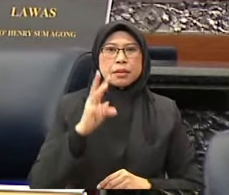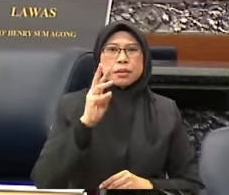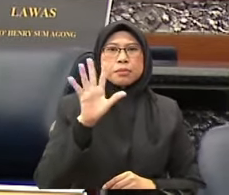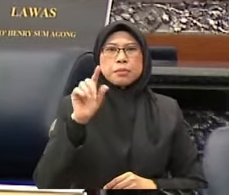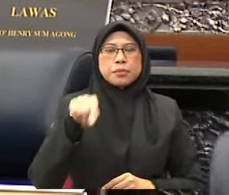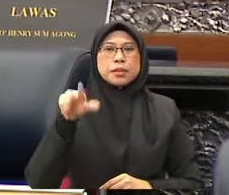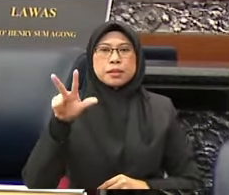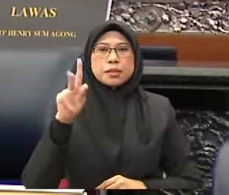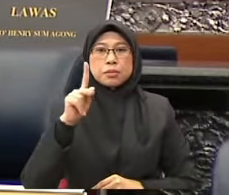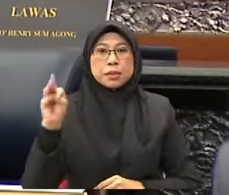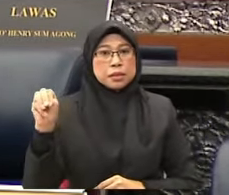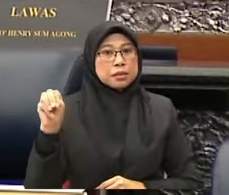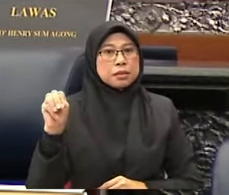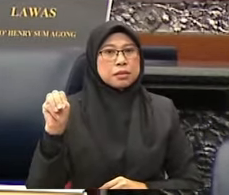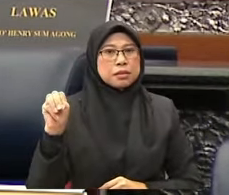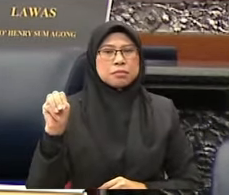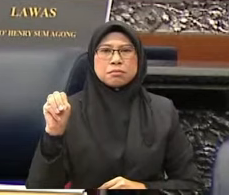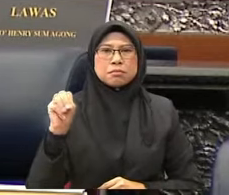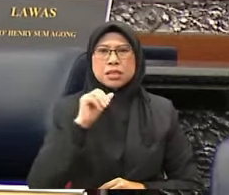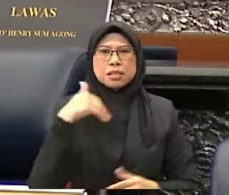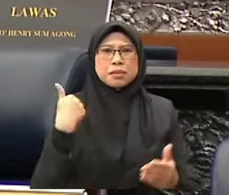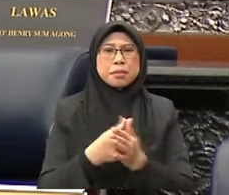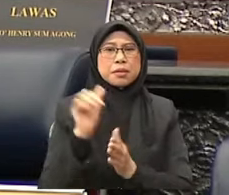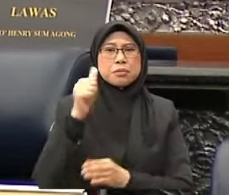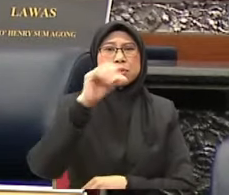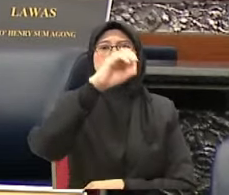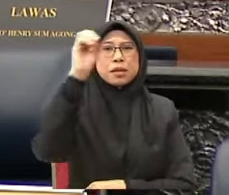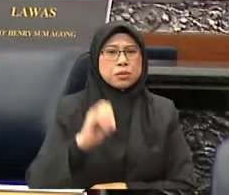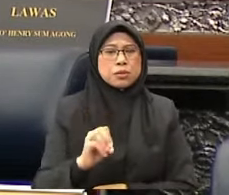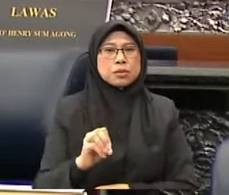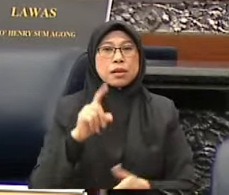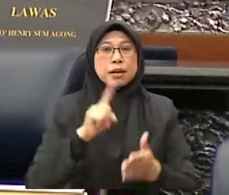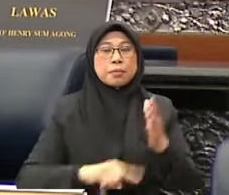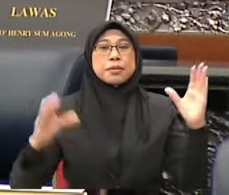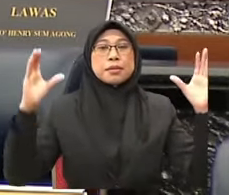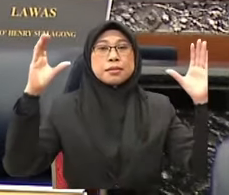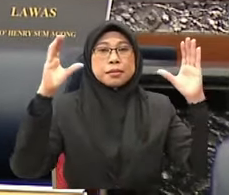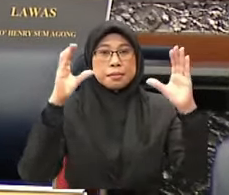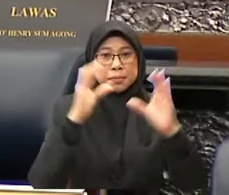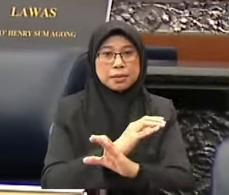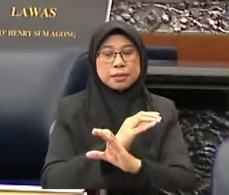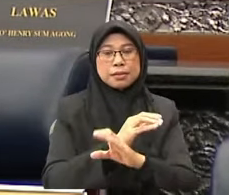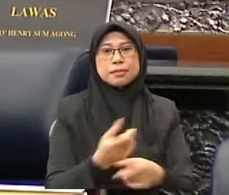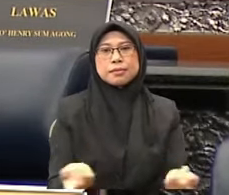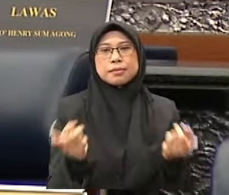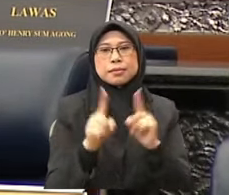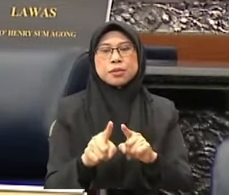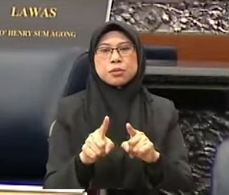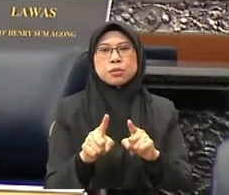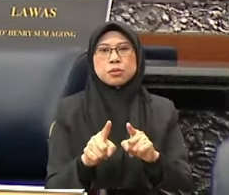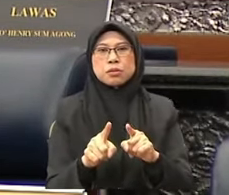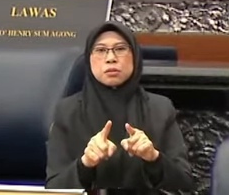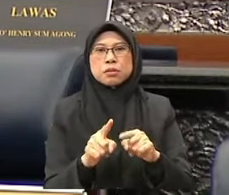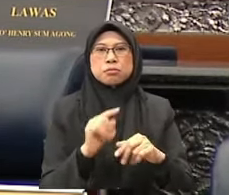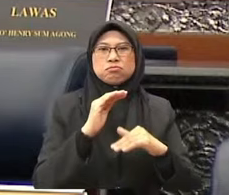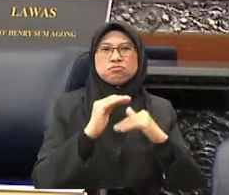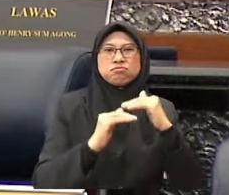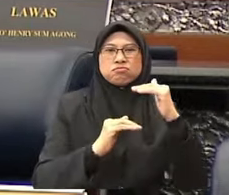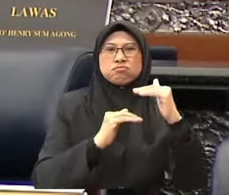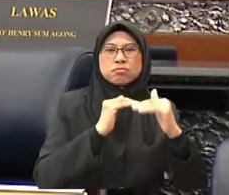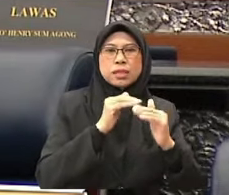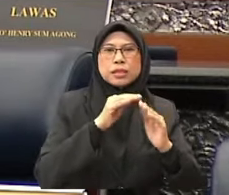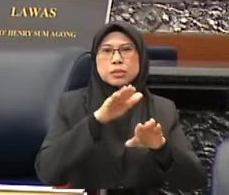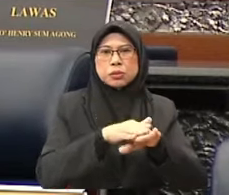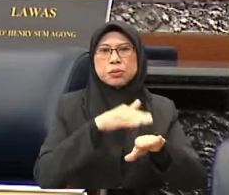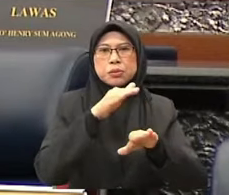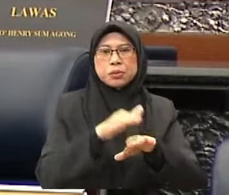65.3 km tidak sampai pun 10%. Apakah cabaran-cabaran yang menyebabkan prestasi kemajuan pembinaan dan menaik taraf